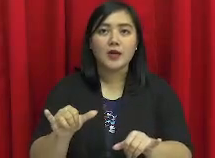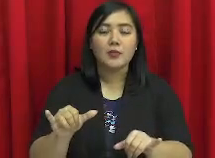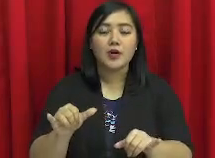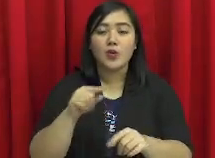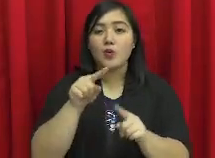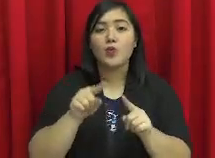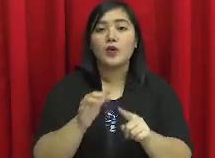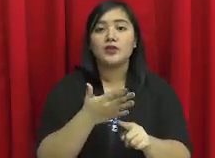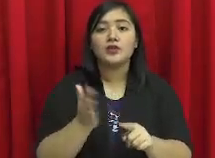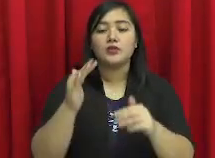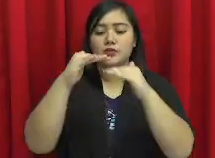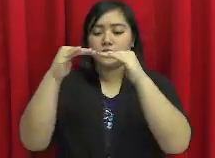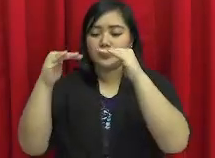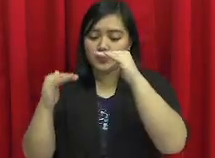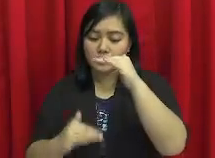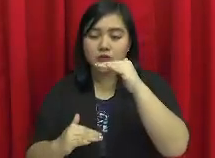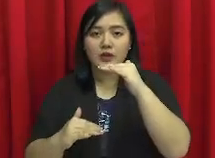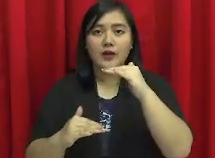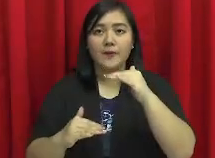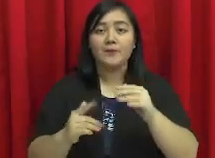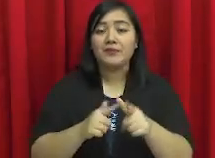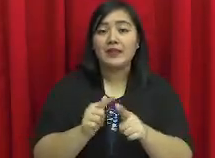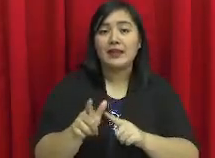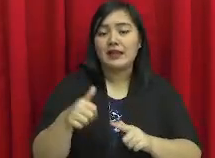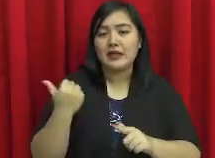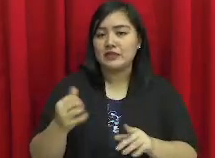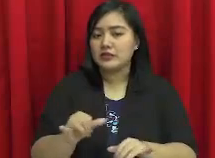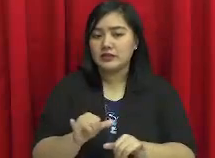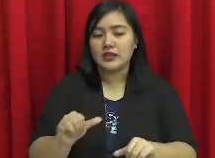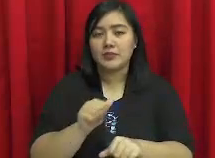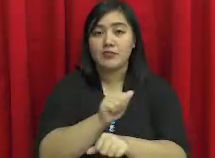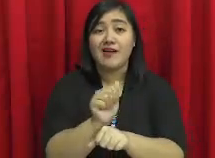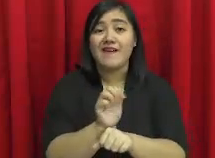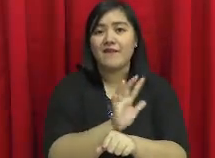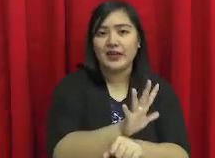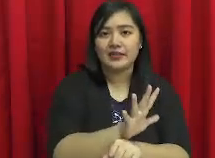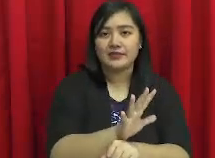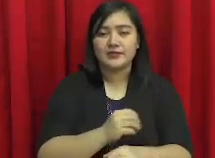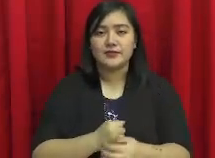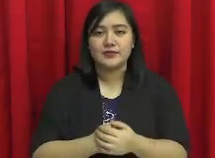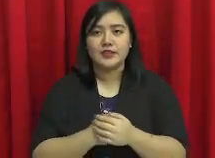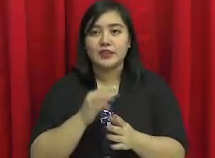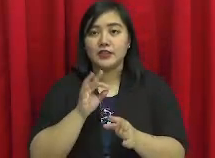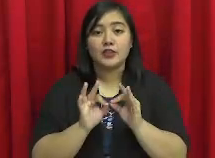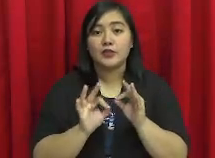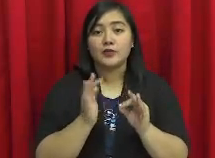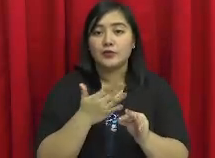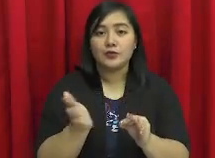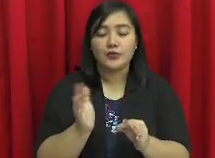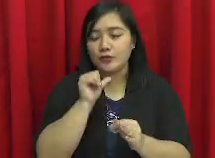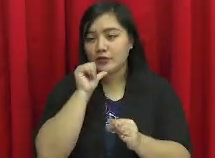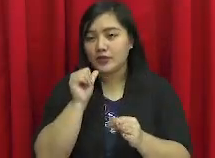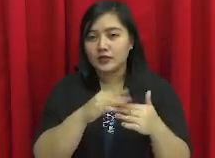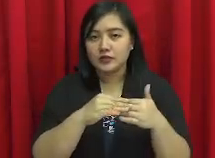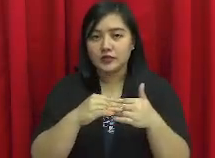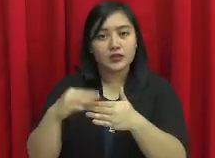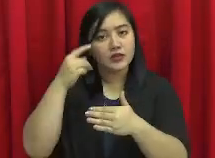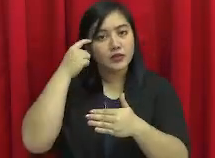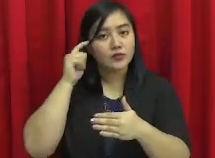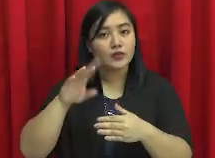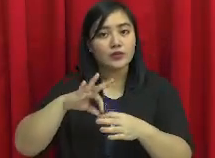natin na pag tayo po ay hindi lumago spiritual at hindi po tayo nanguna for the spiritual growth ng atin pong